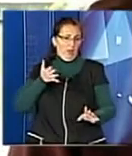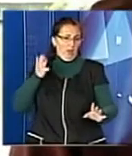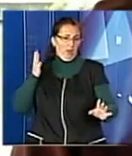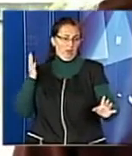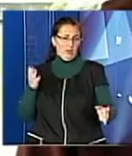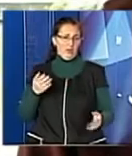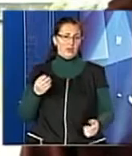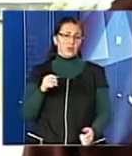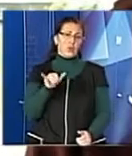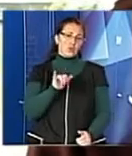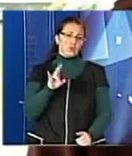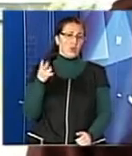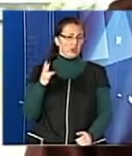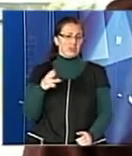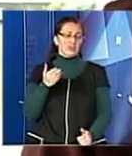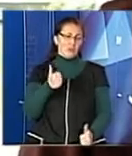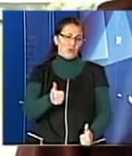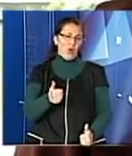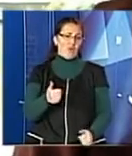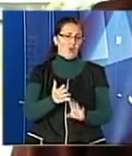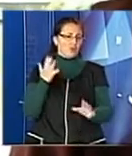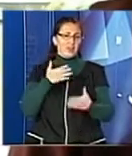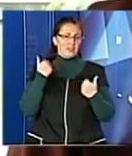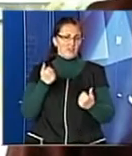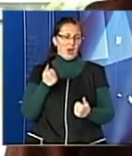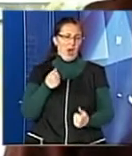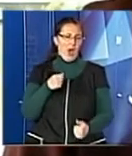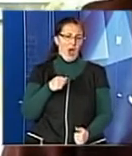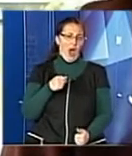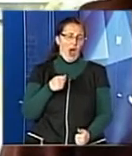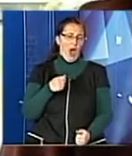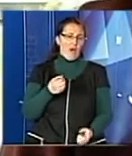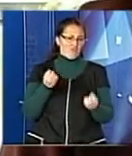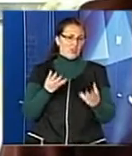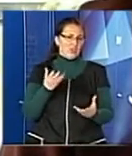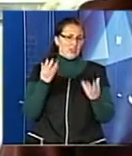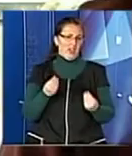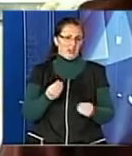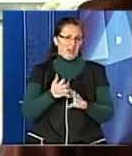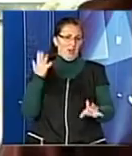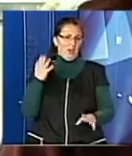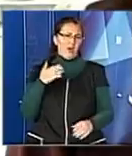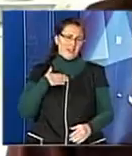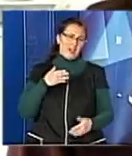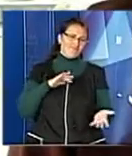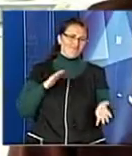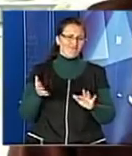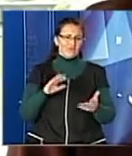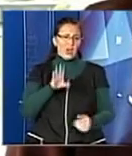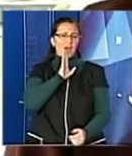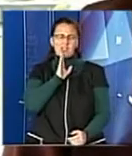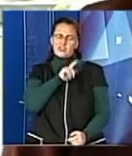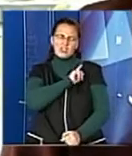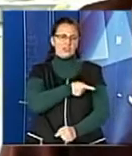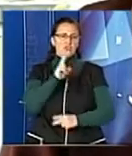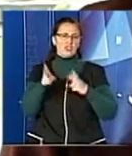на вихідних добре, типу, немає черг, але в будні дні бувають черги, трошки сидиш. Нам ще більш-менше, дівчата дуже жалуються. Наш душ